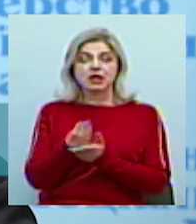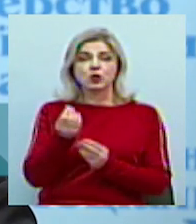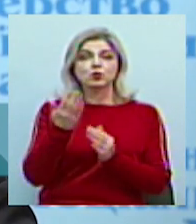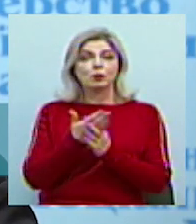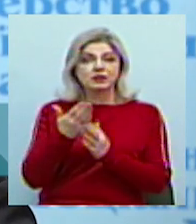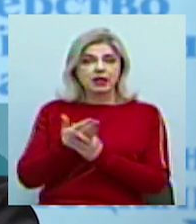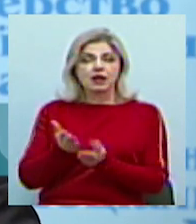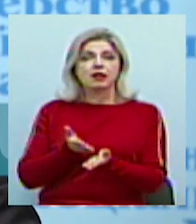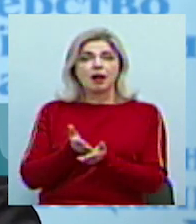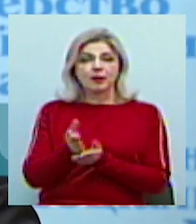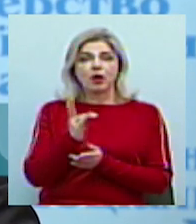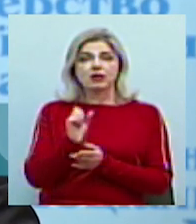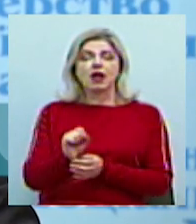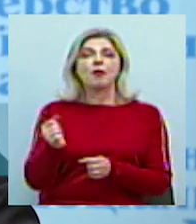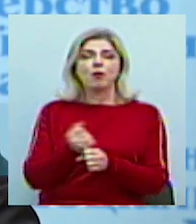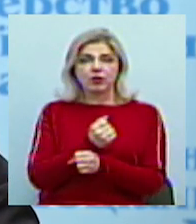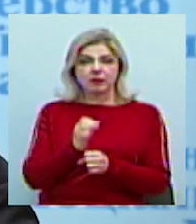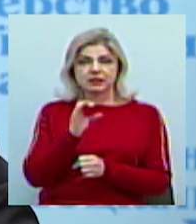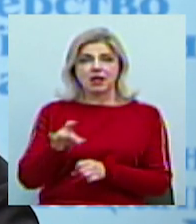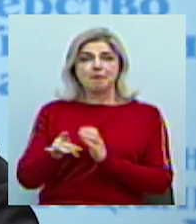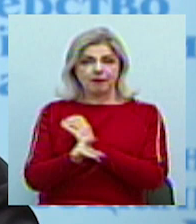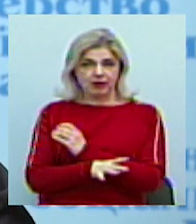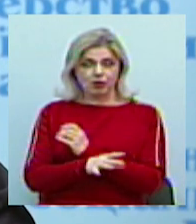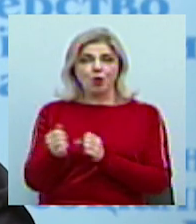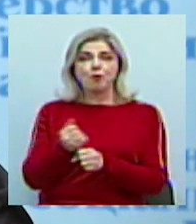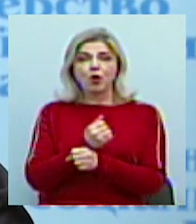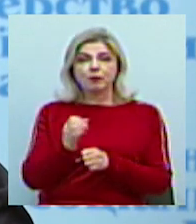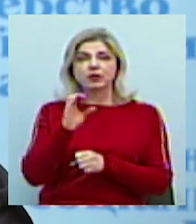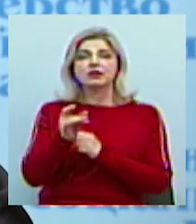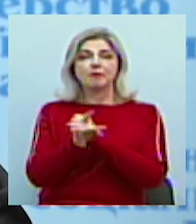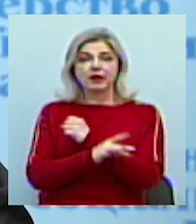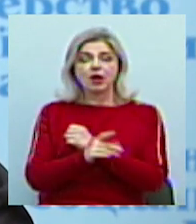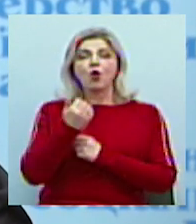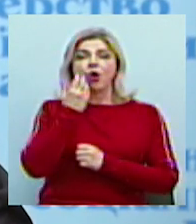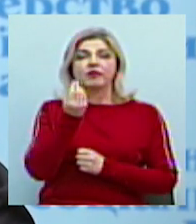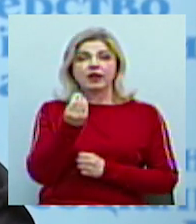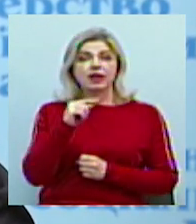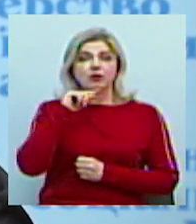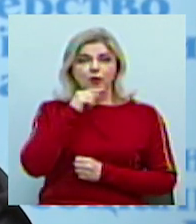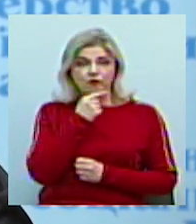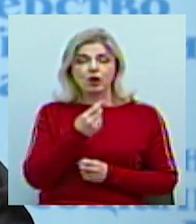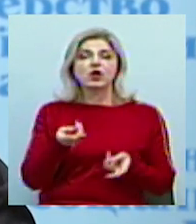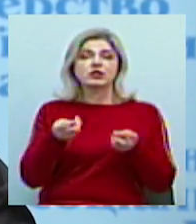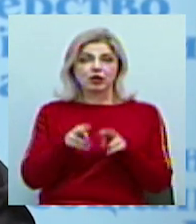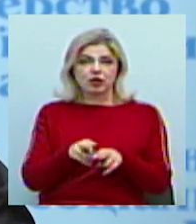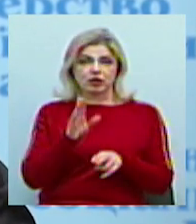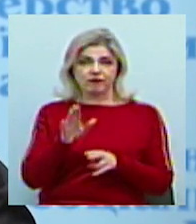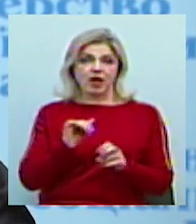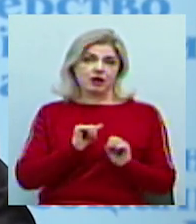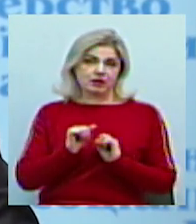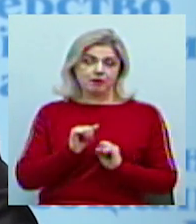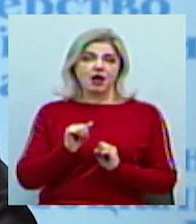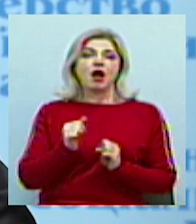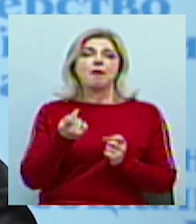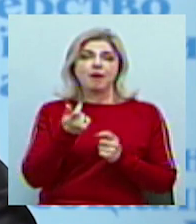на подолання бідності, боротьбу з бідністю, коли гроші, які зекономлені, залишаються в розпорядженні